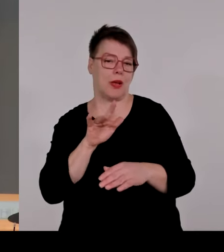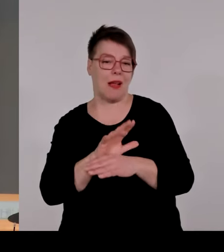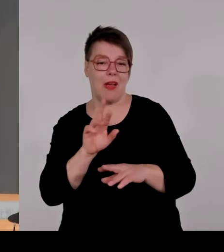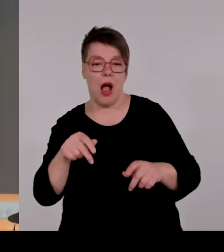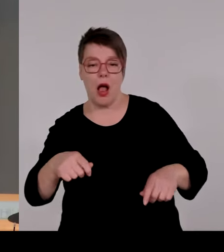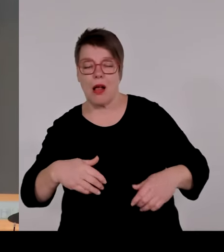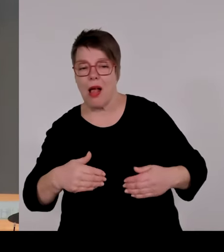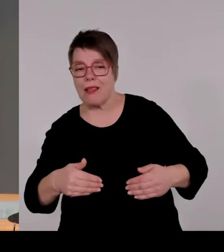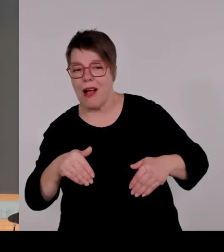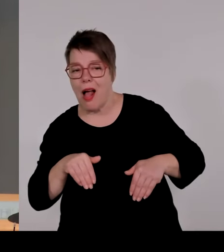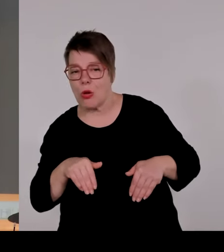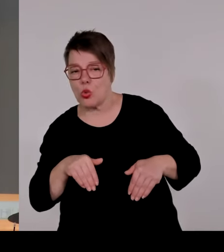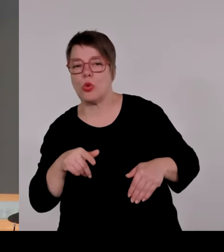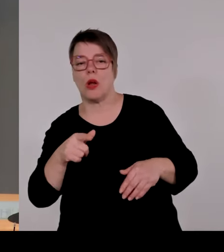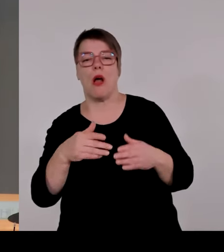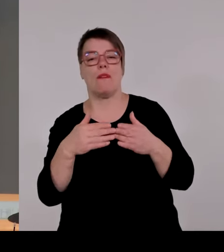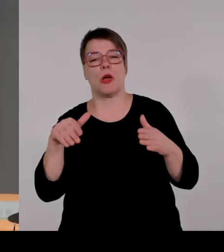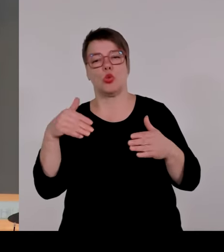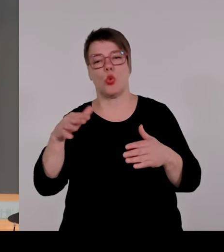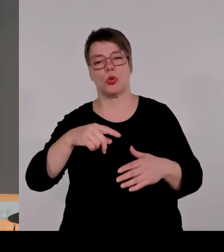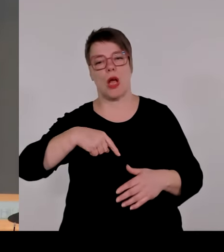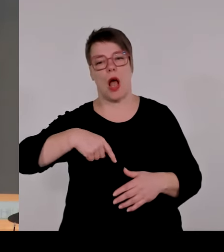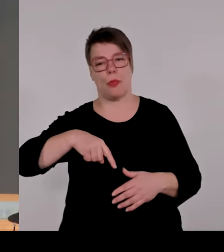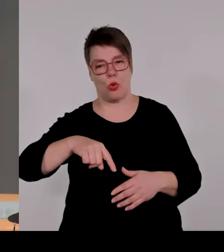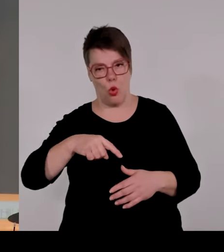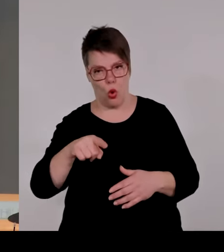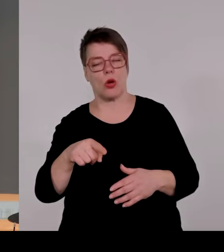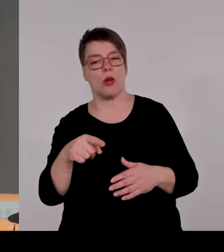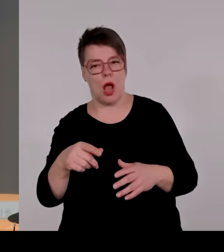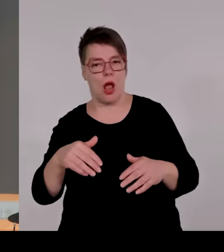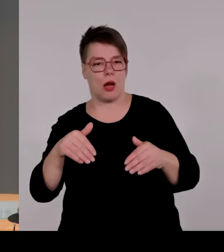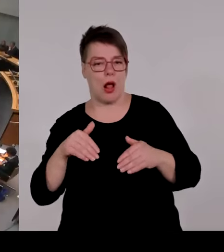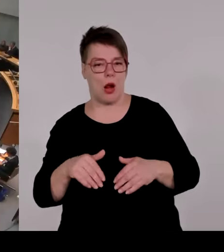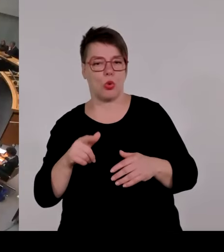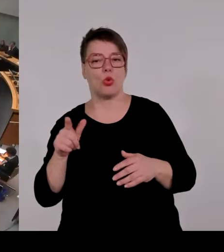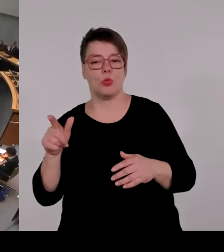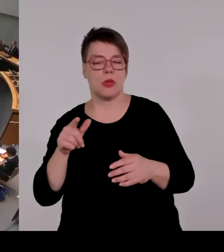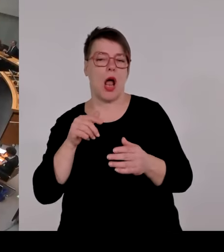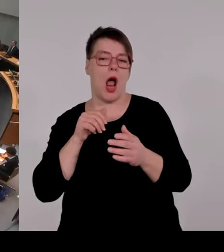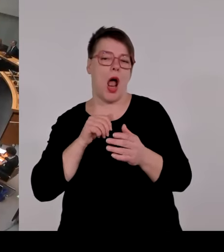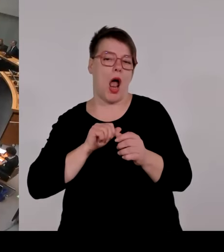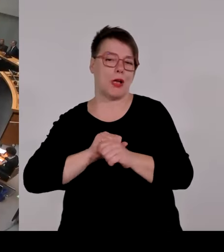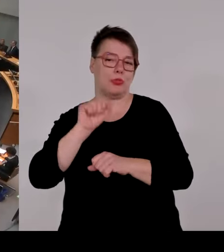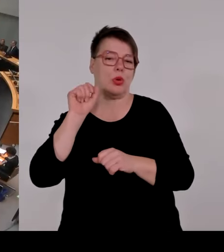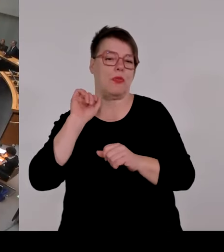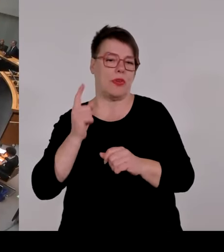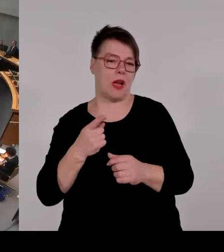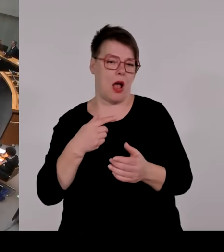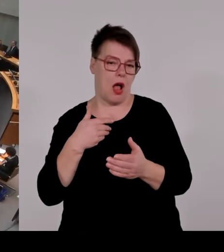Runde der Fraktionen beginnt die AfD-Fraktion und hier der Abgeordnete Woldeit. Bitte schön.